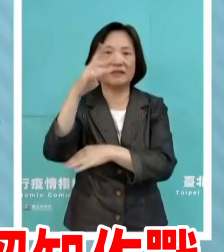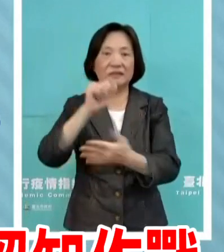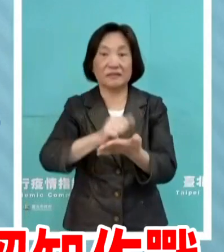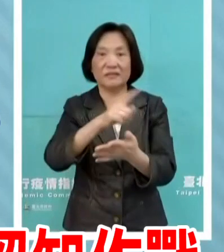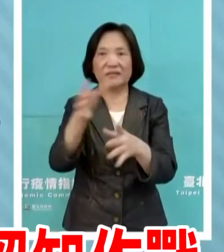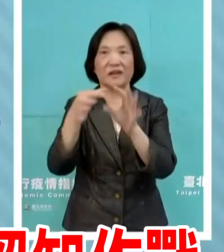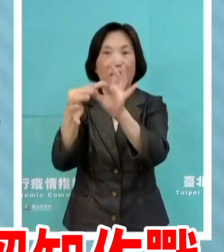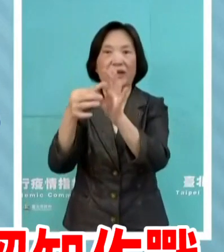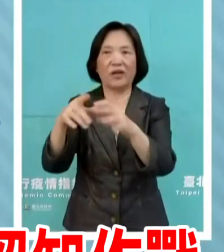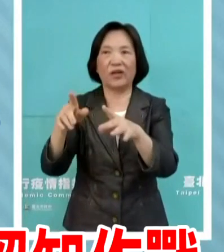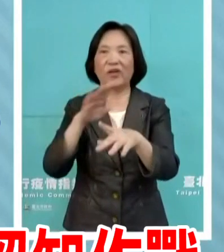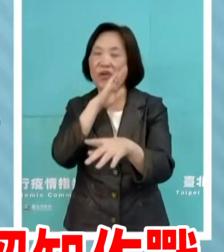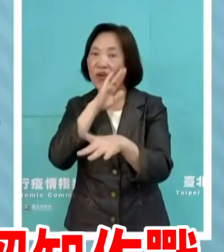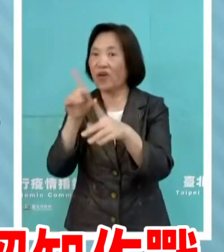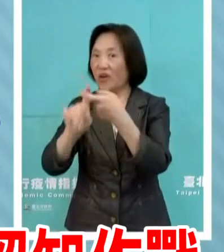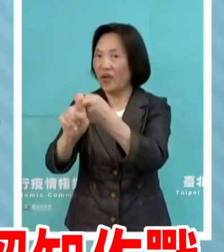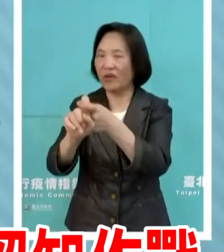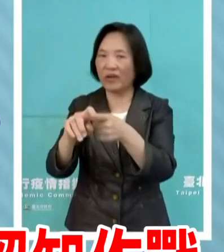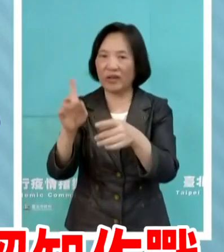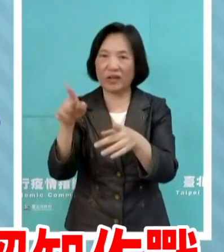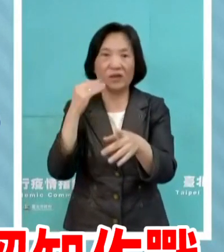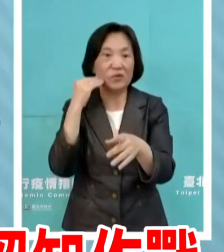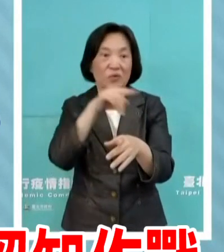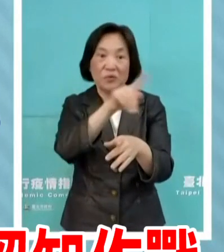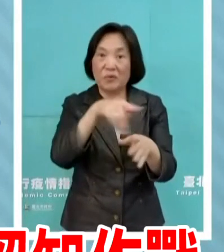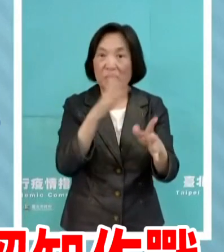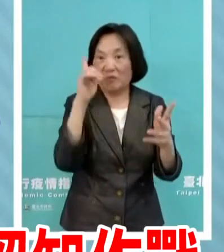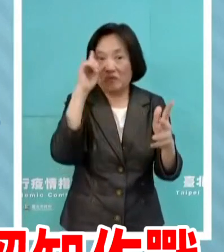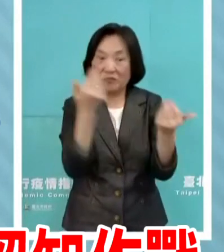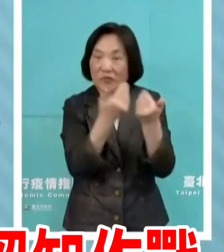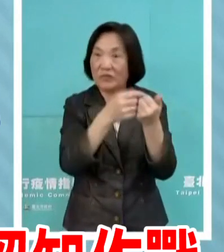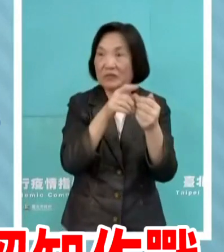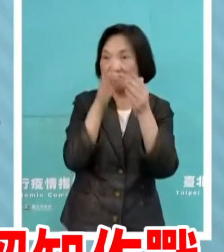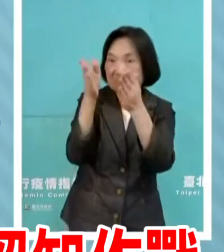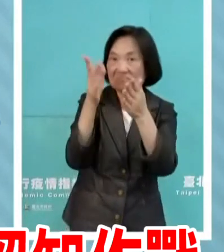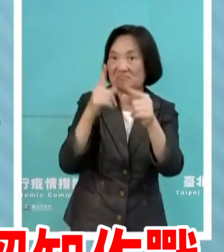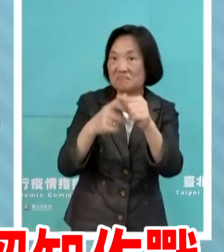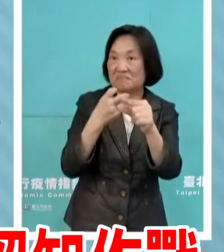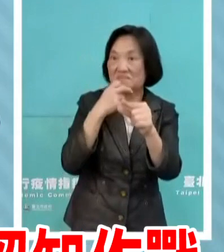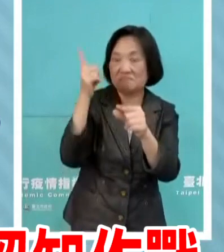使用国家的资源在打击反对者，抹黑另